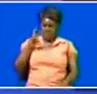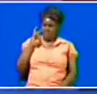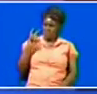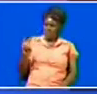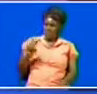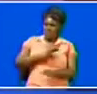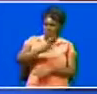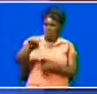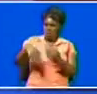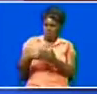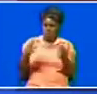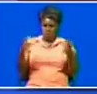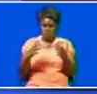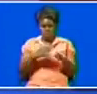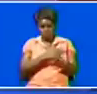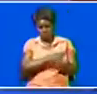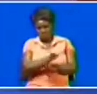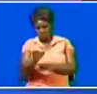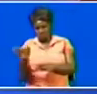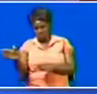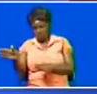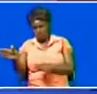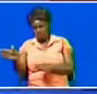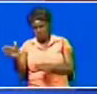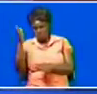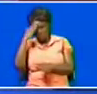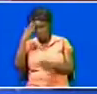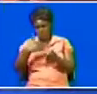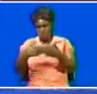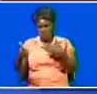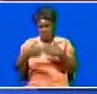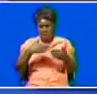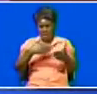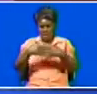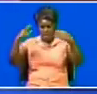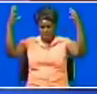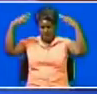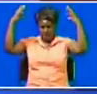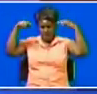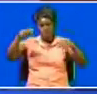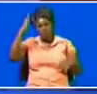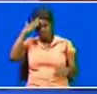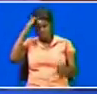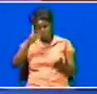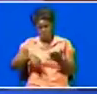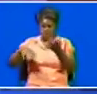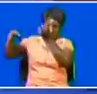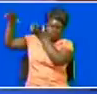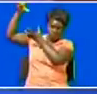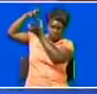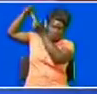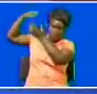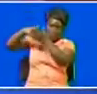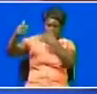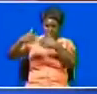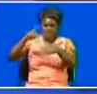wote wanapeleka mpira pandemo. Na mnajua dalili ya mvua ni nini? Si ni mawingu. Na